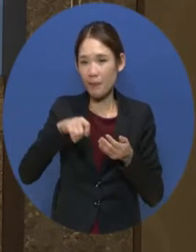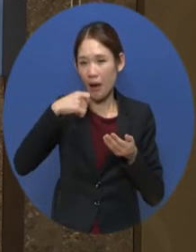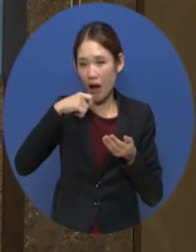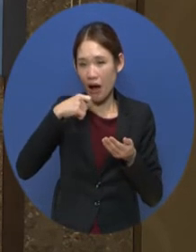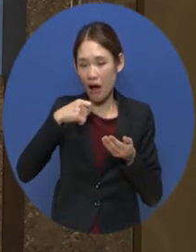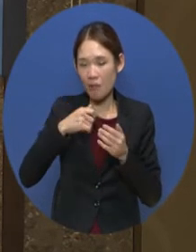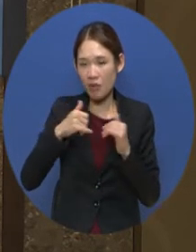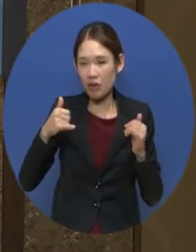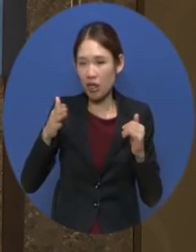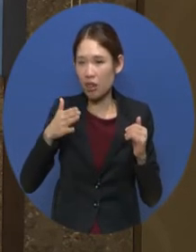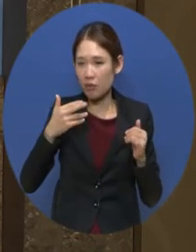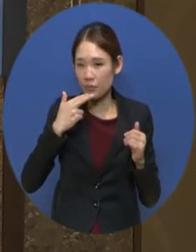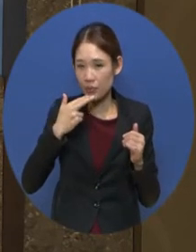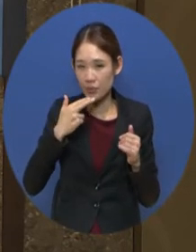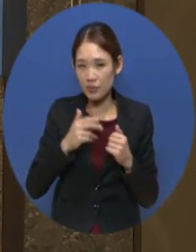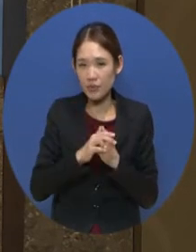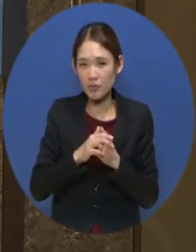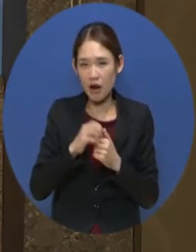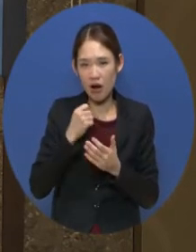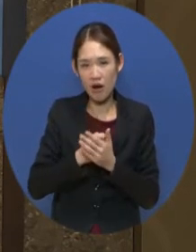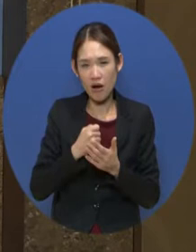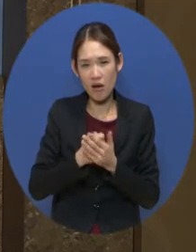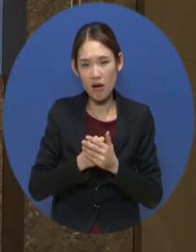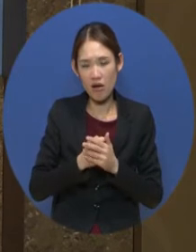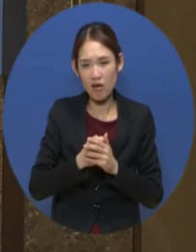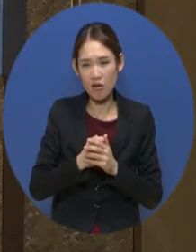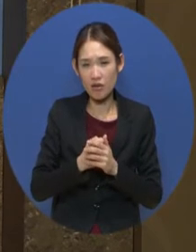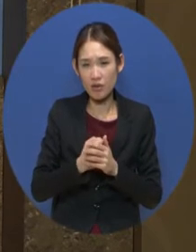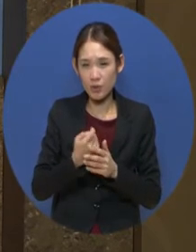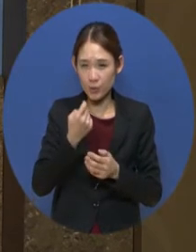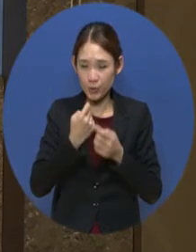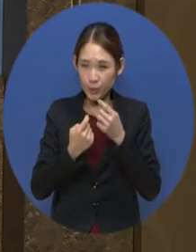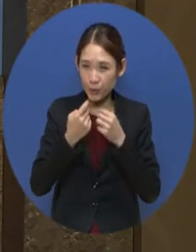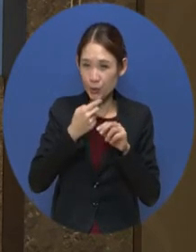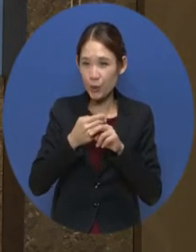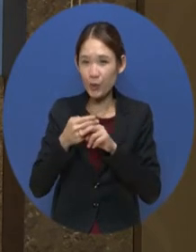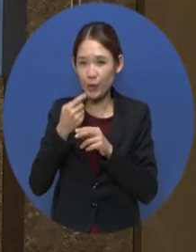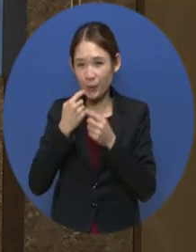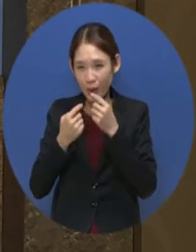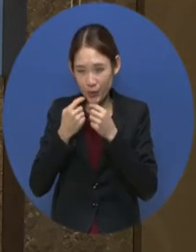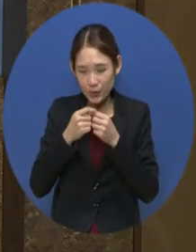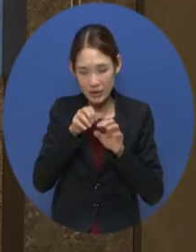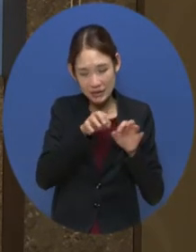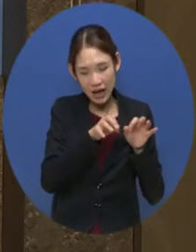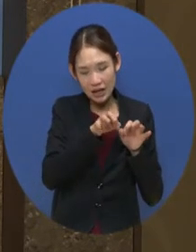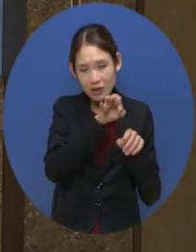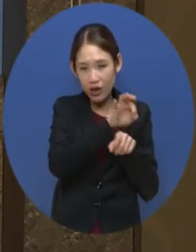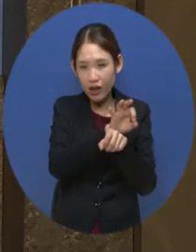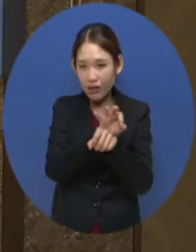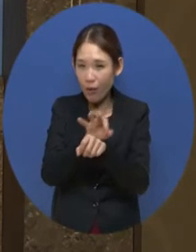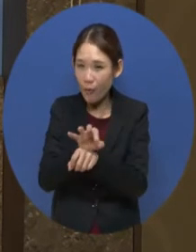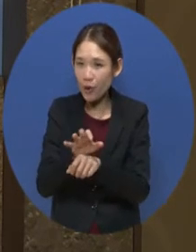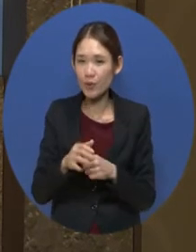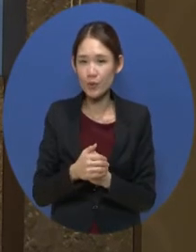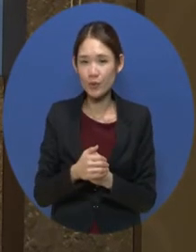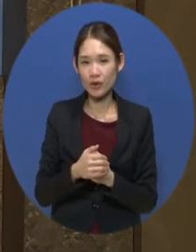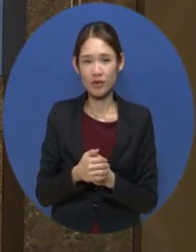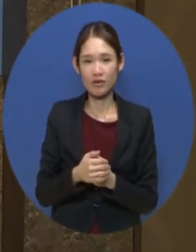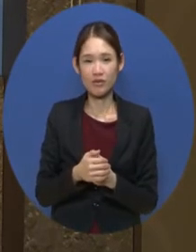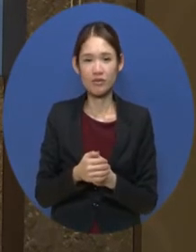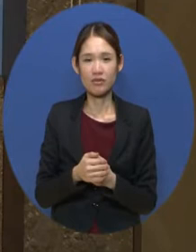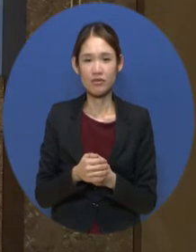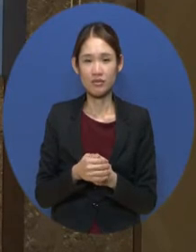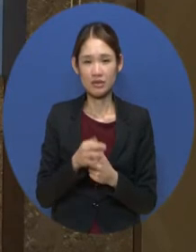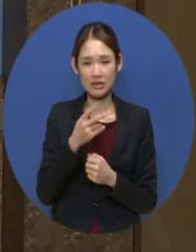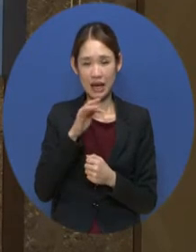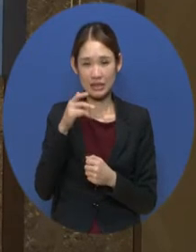예, 실컷 이 상을 차리려고 요리도 배우고 열심히 또 장도 봐오고 네. 거기서